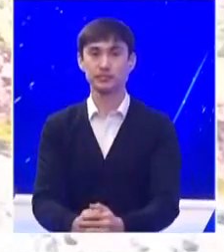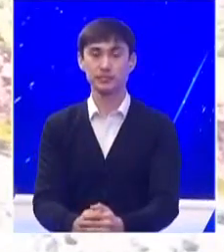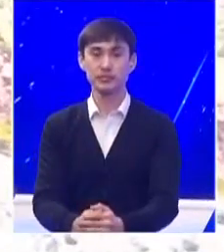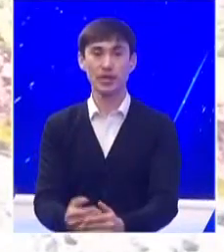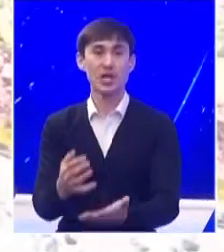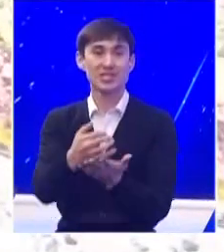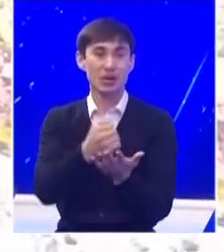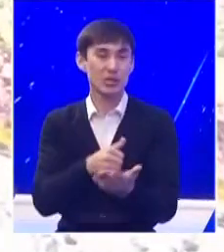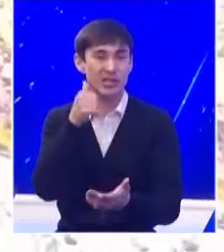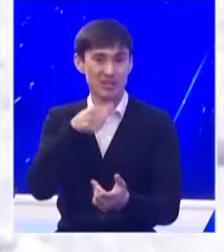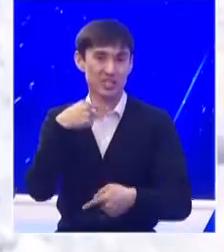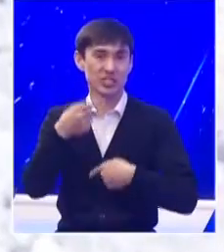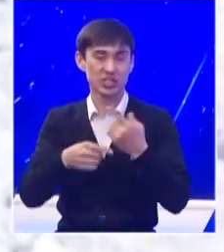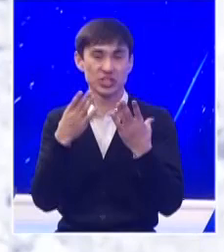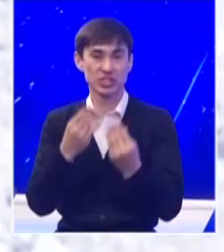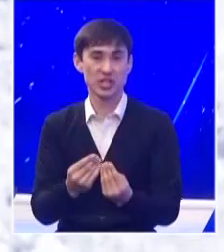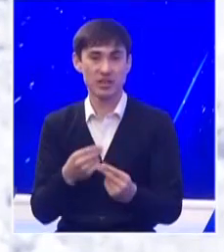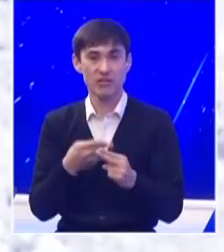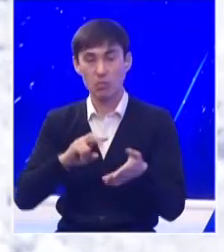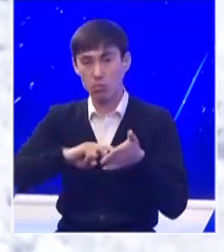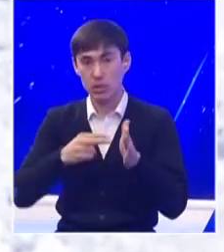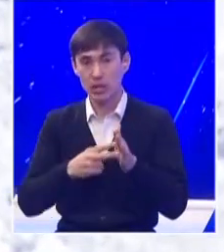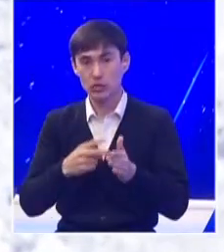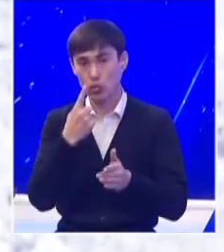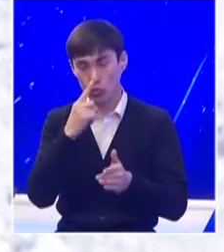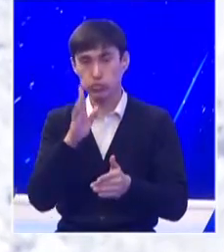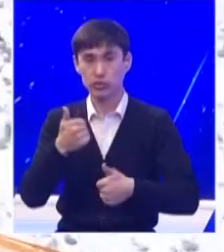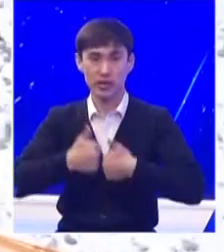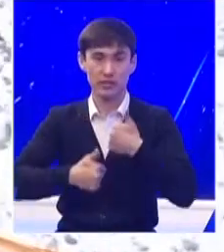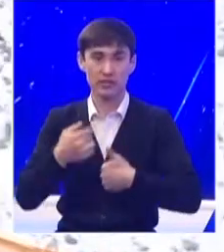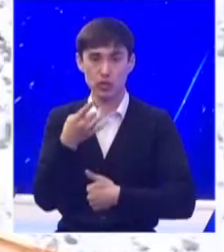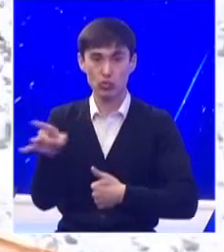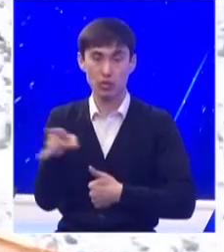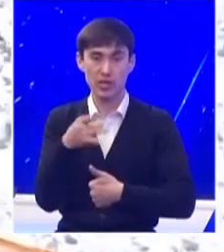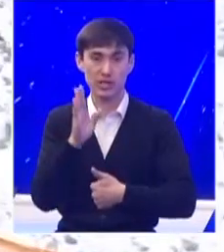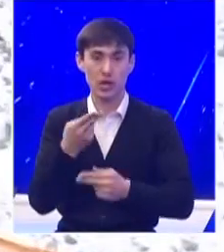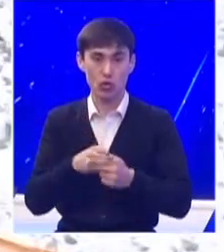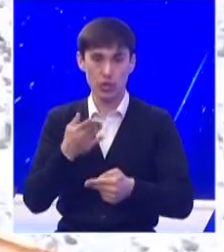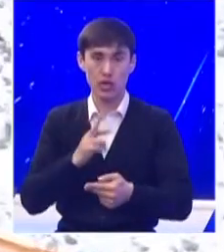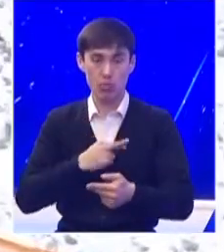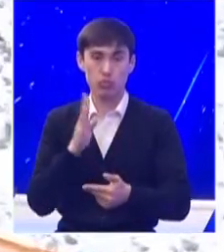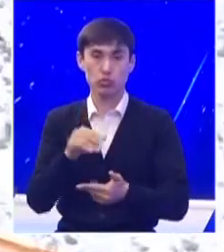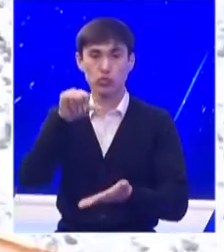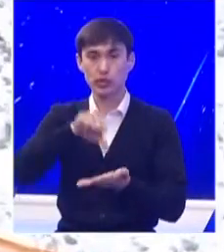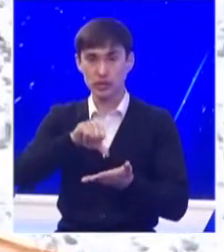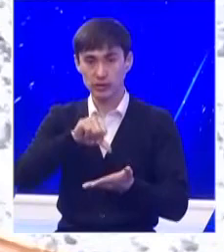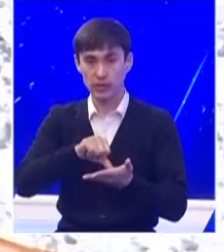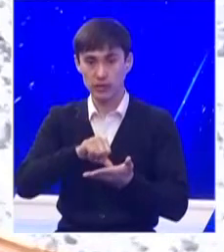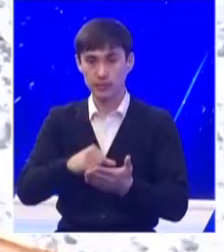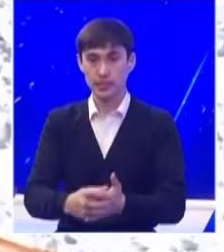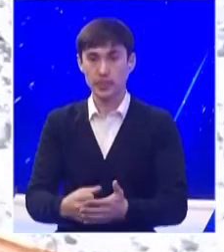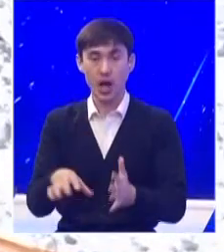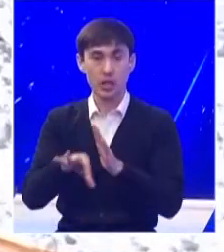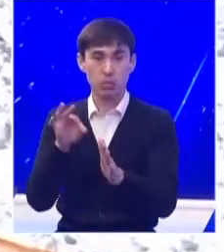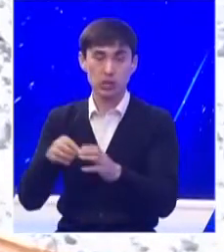бы с запасом на завтрашний день. В этом году планы у нас скоро соревнования наши республиканские, на которых я буду участвовать.